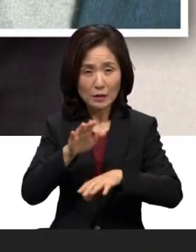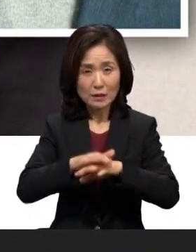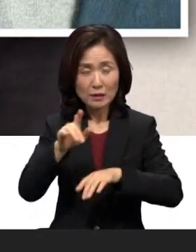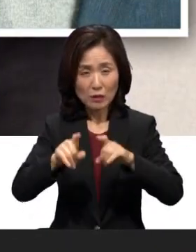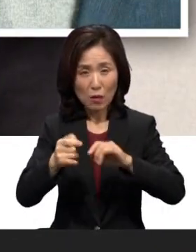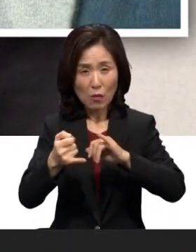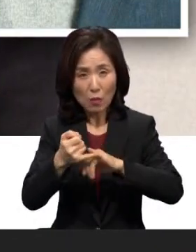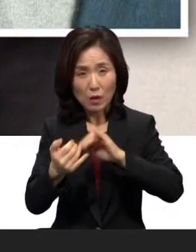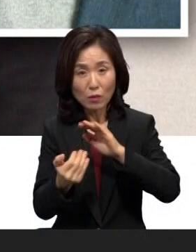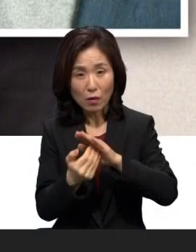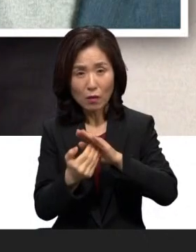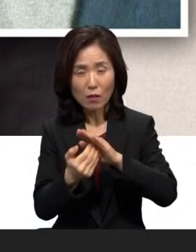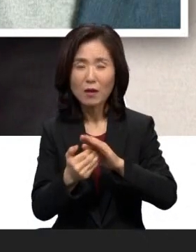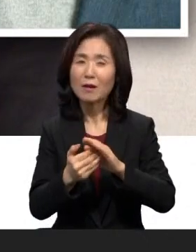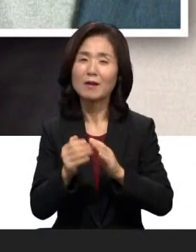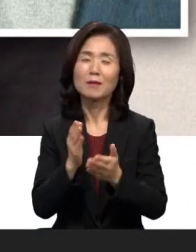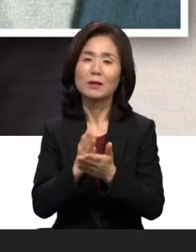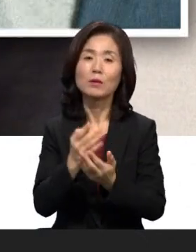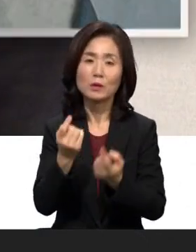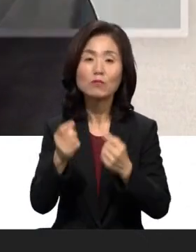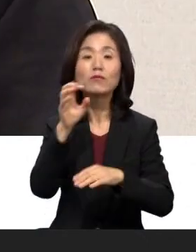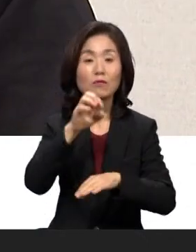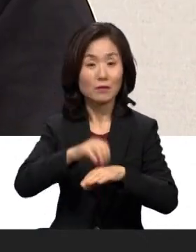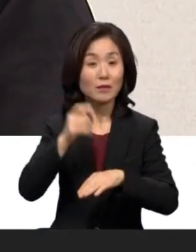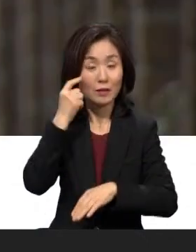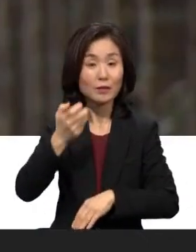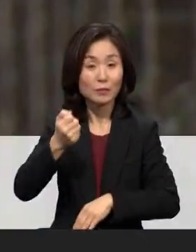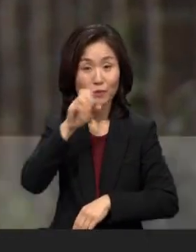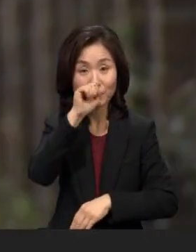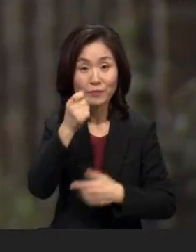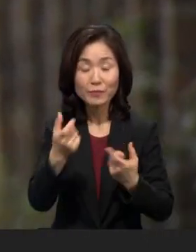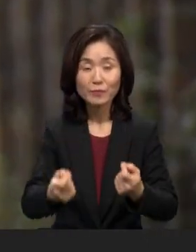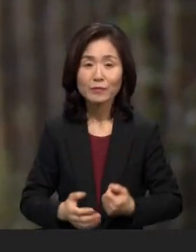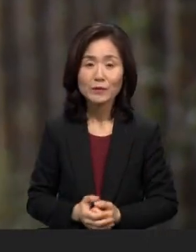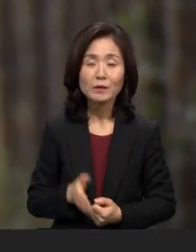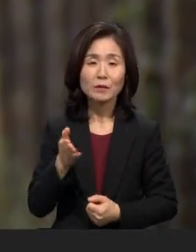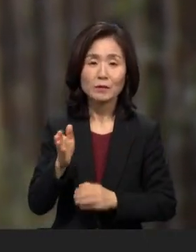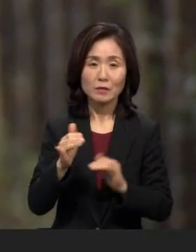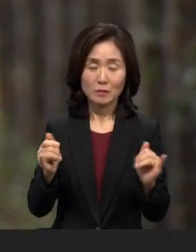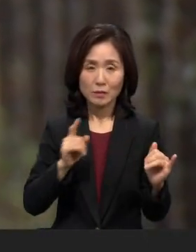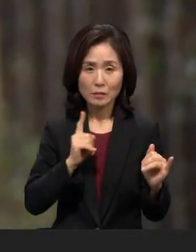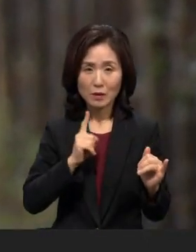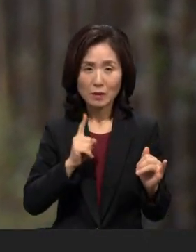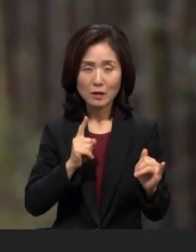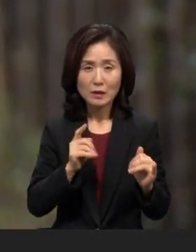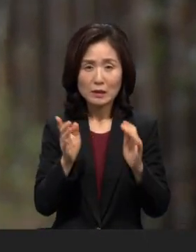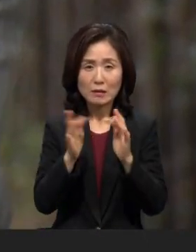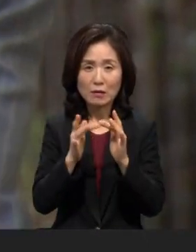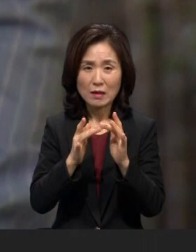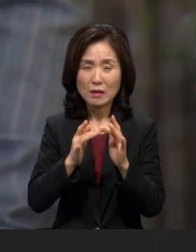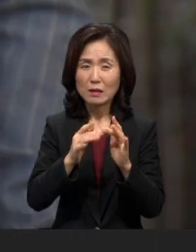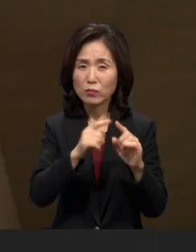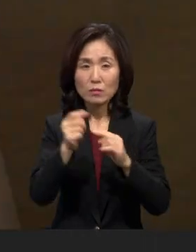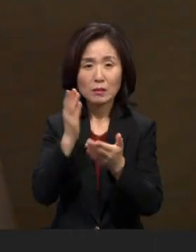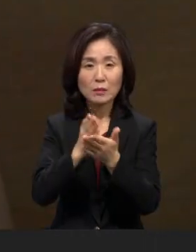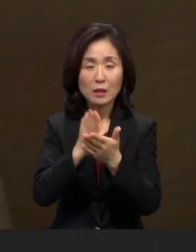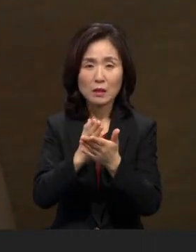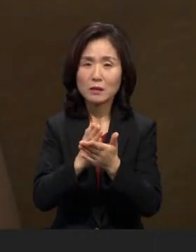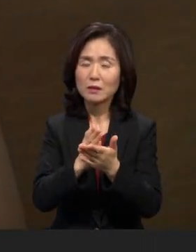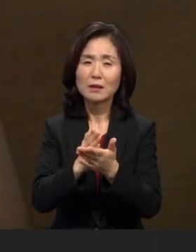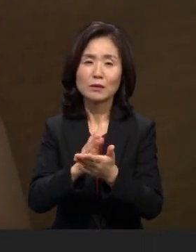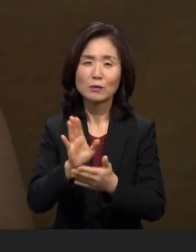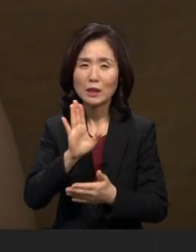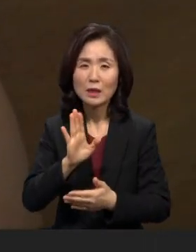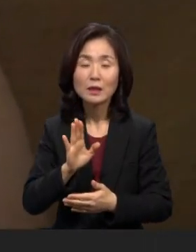어떤 그 하기보다는 훈련 이라고 생각하시면 좋을 것 같아요 전문가들은 무작정 인터넷 사용을 막기 보단 자녀의